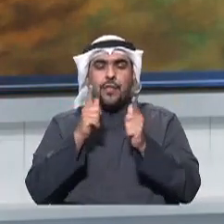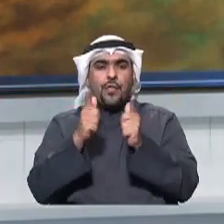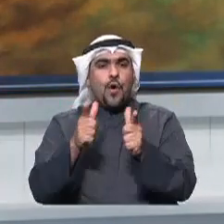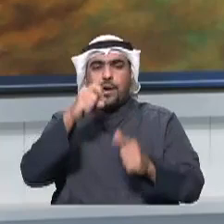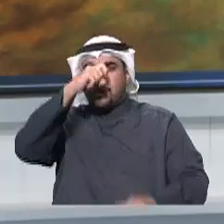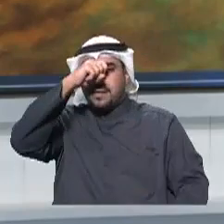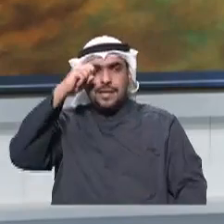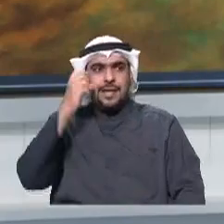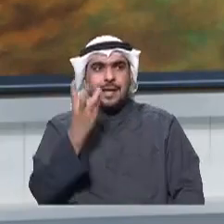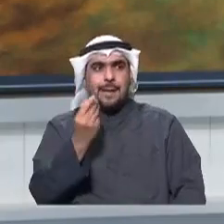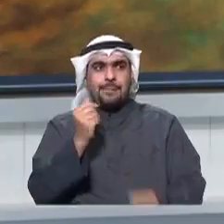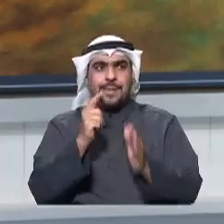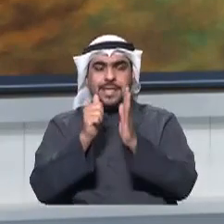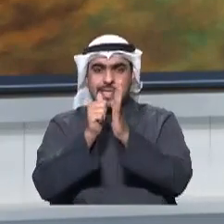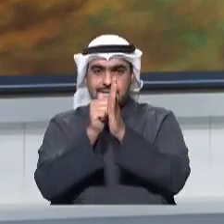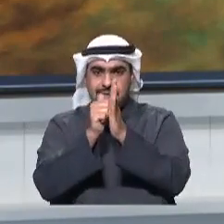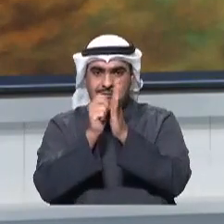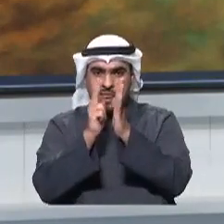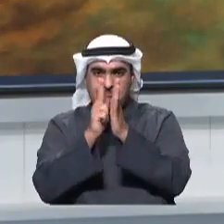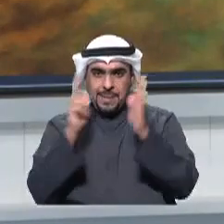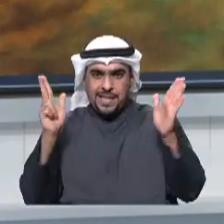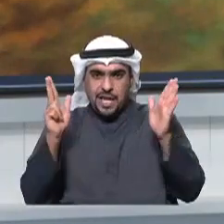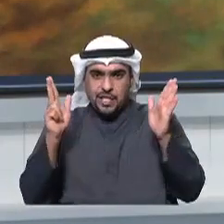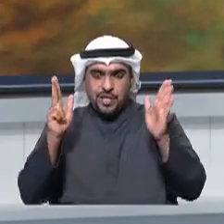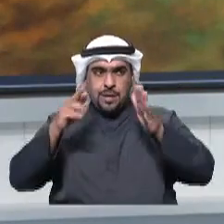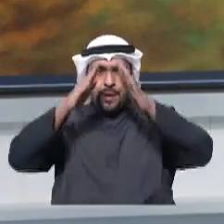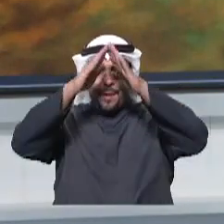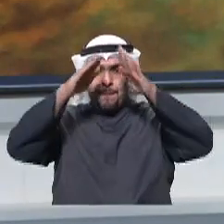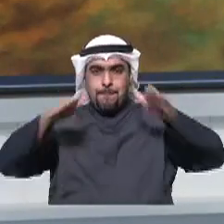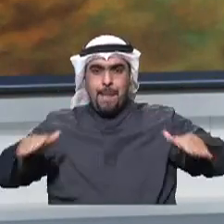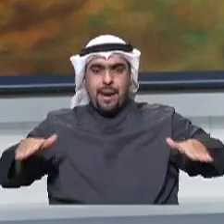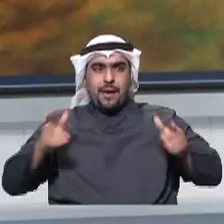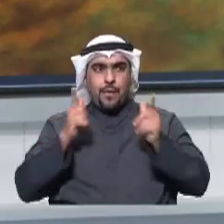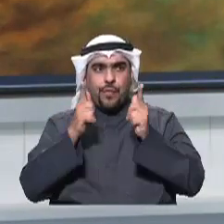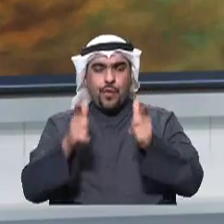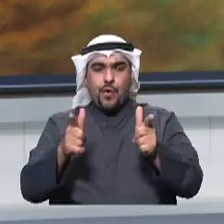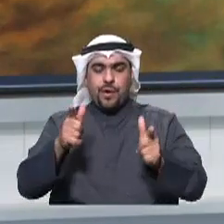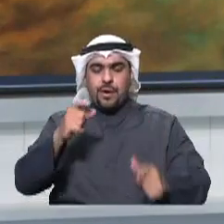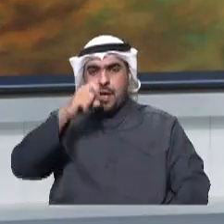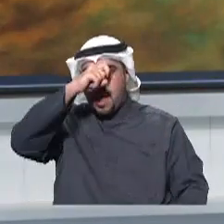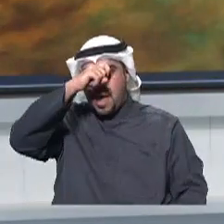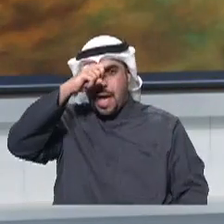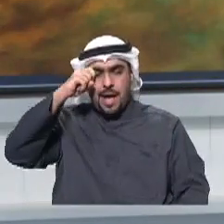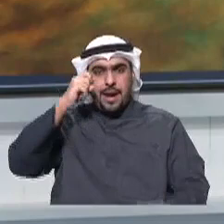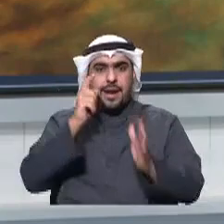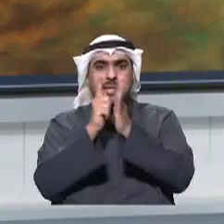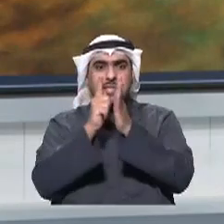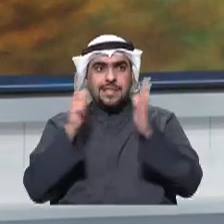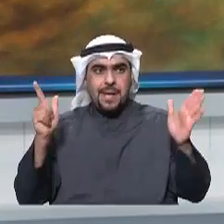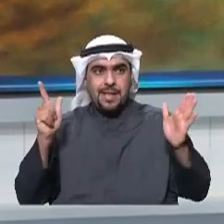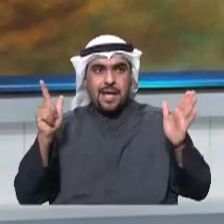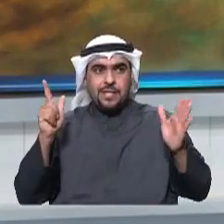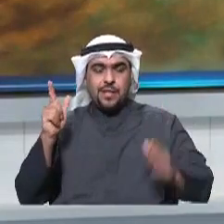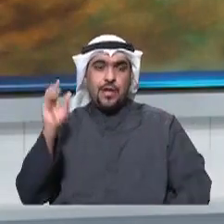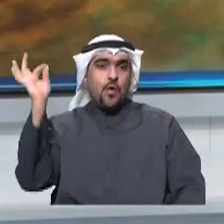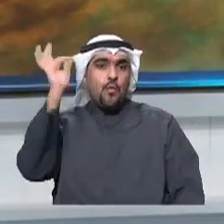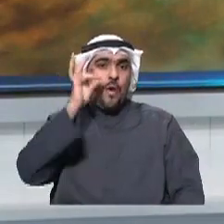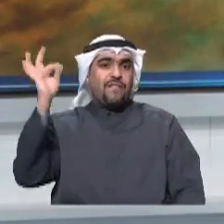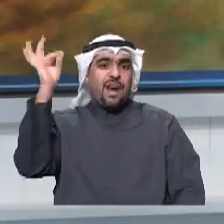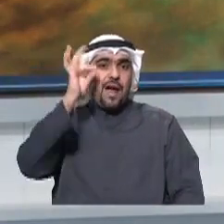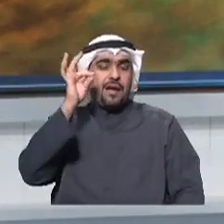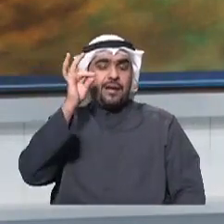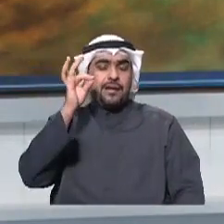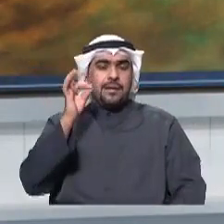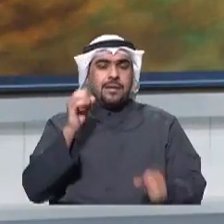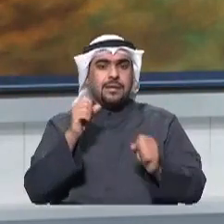خفيفة متوقعة منتصف نهار الغد مع درجات حرارة متفاوتة ما بين 17 إلى 19 درجة مئوية على